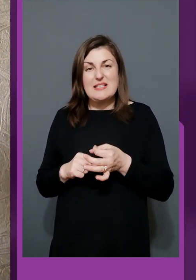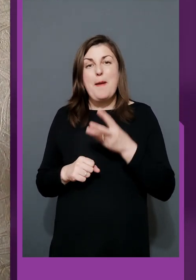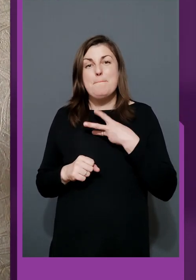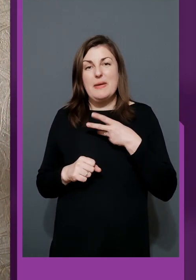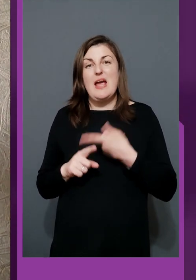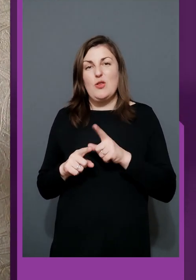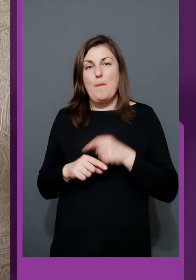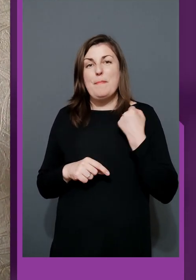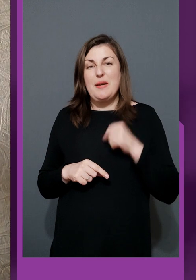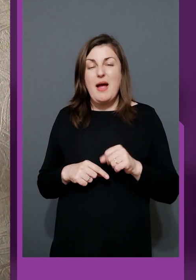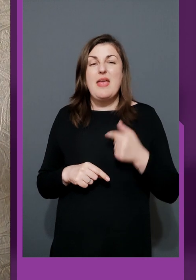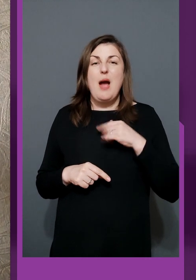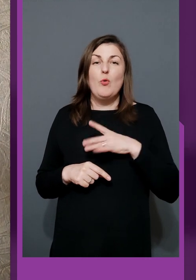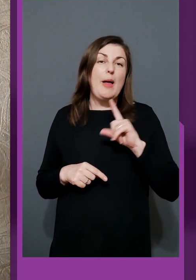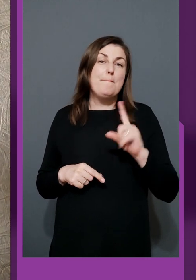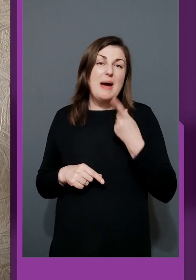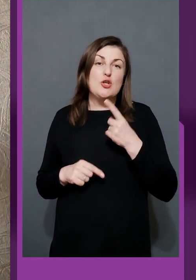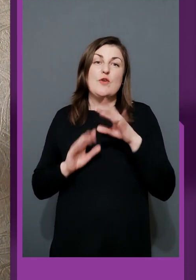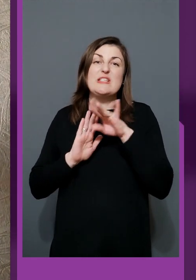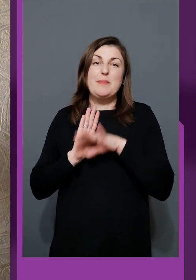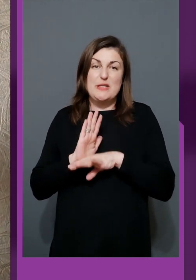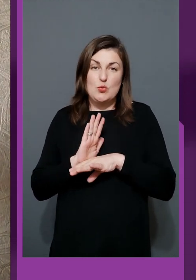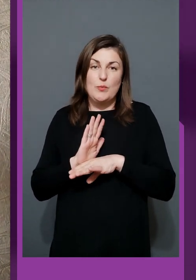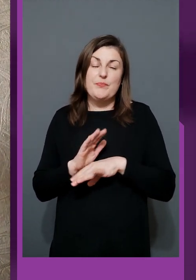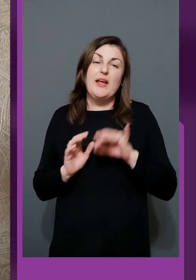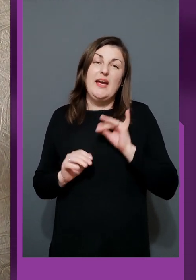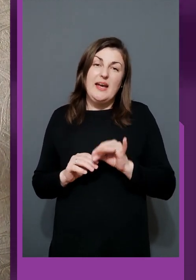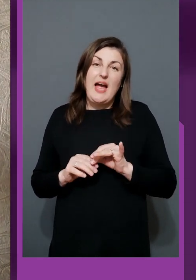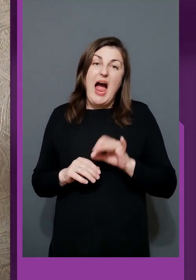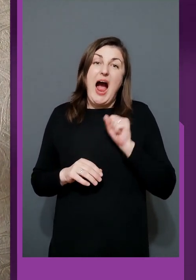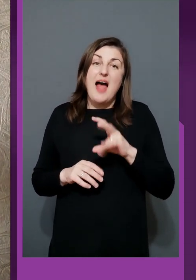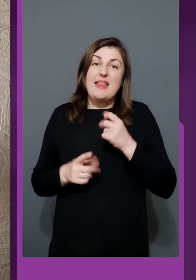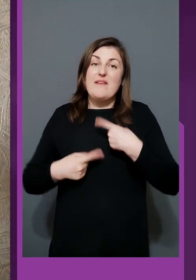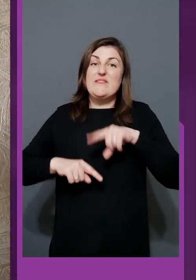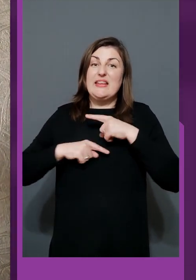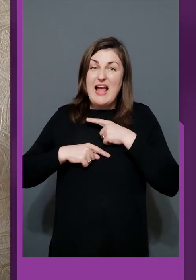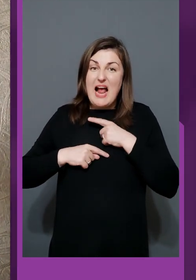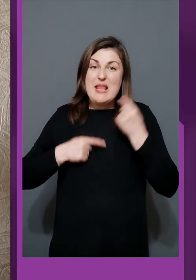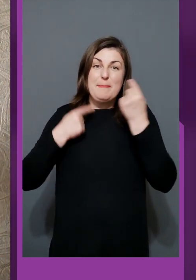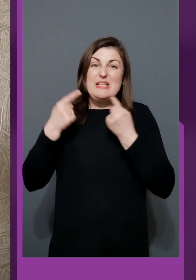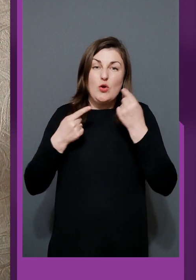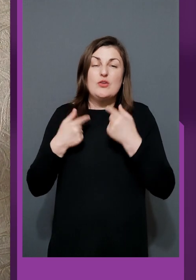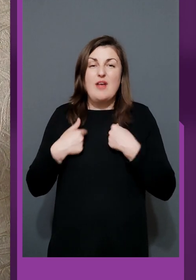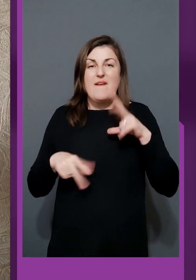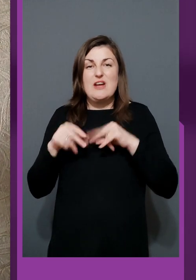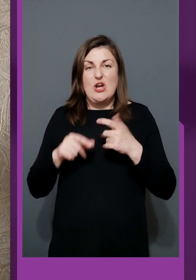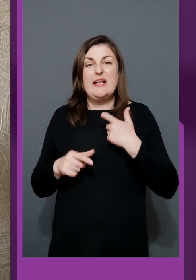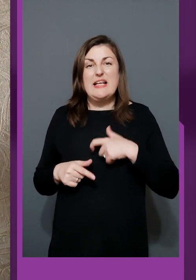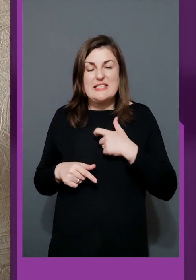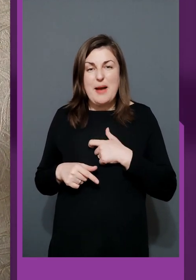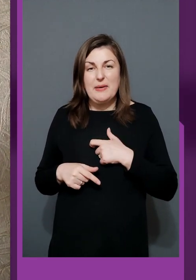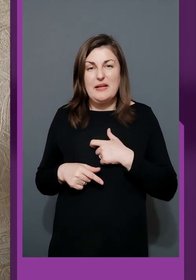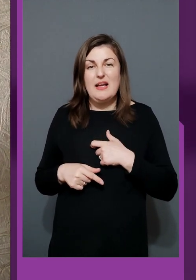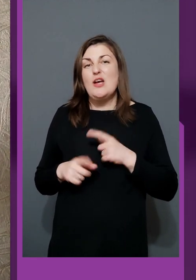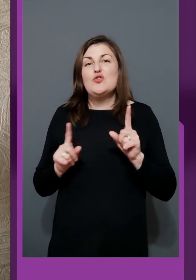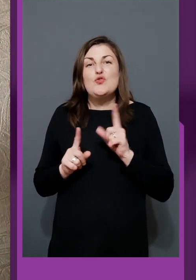сказати ми його перемогли тобто я була перша у списку і а от на фіналі психологічно Я вважаю для